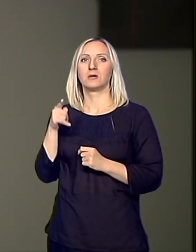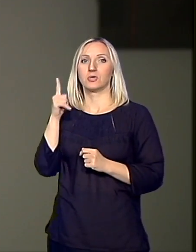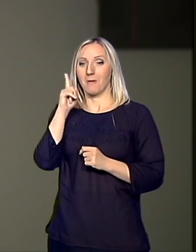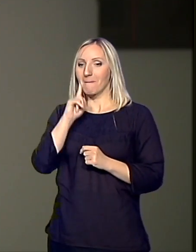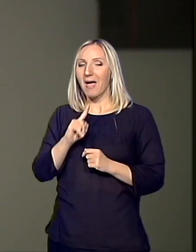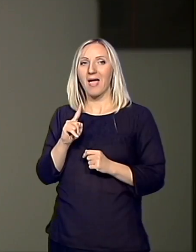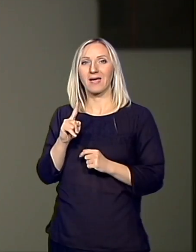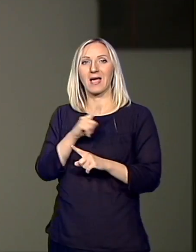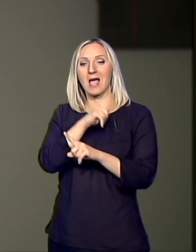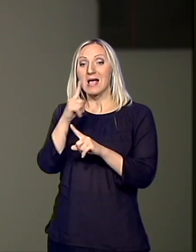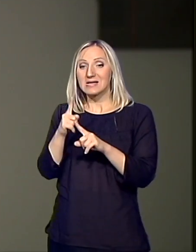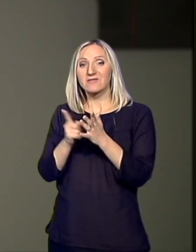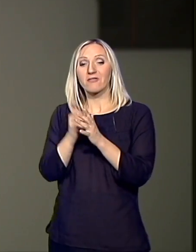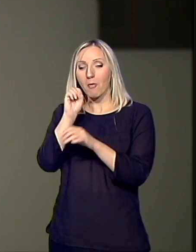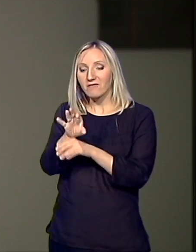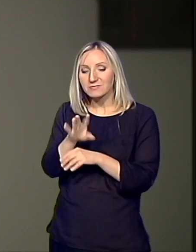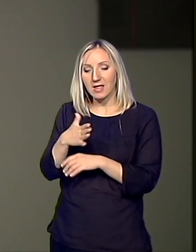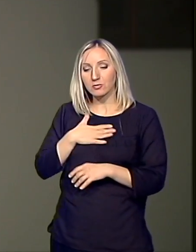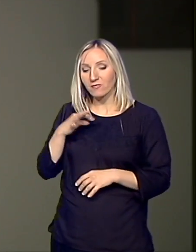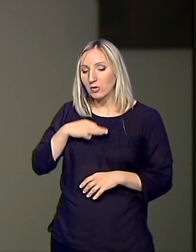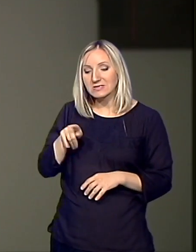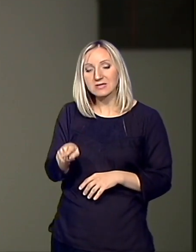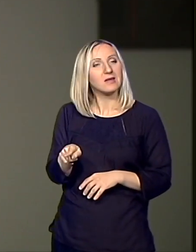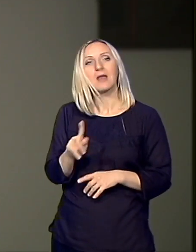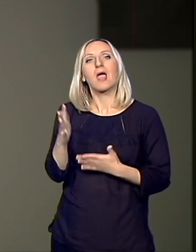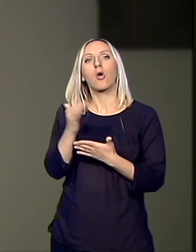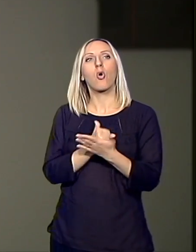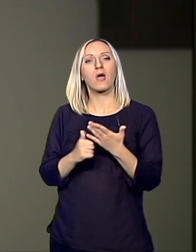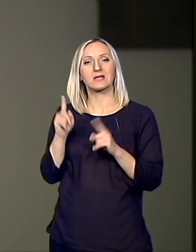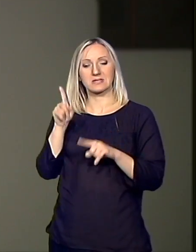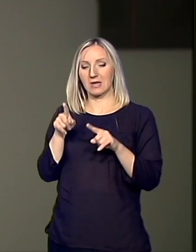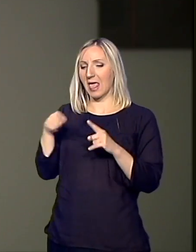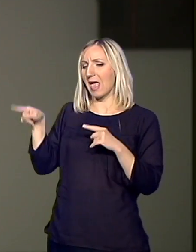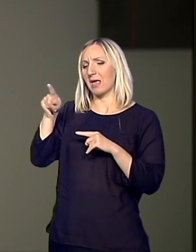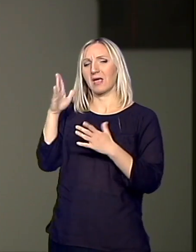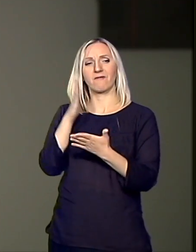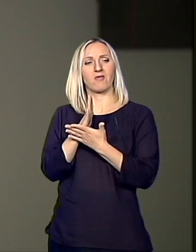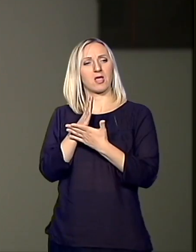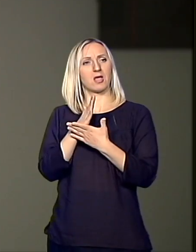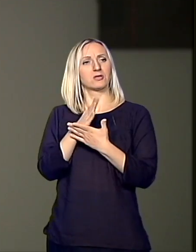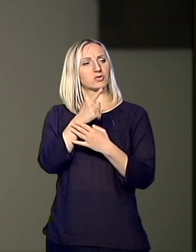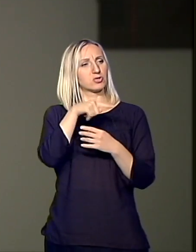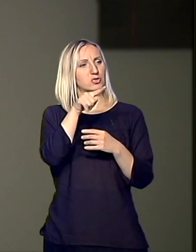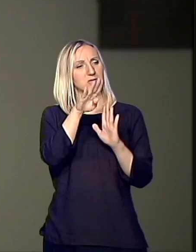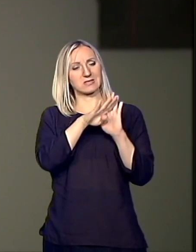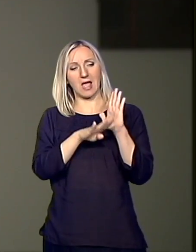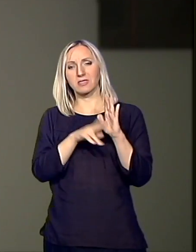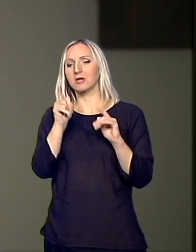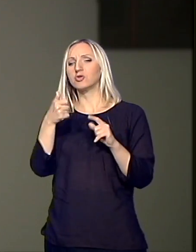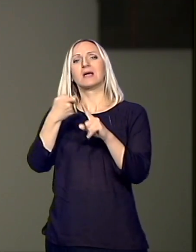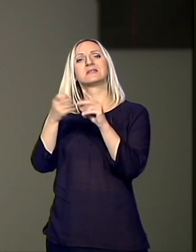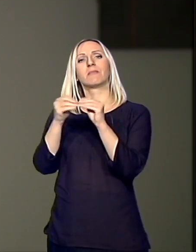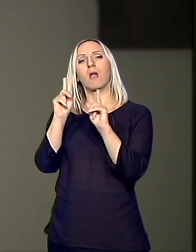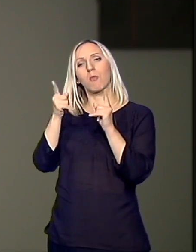sve vreme u vaspitanju svoga sina ne primenjuje neki nadređeni standard koji Kristi Braun mora da poštuje,